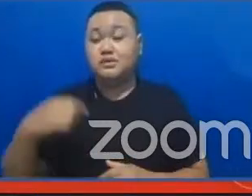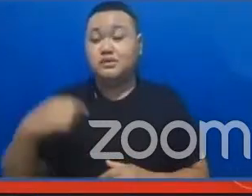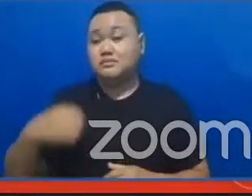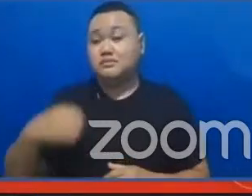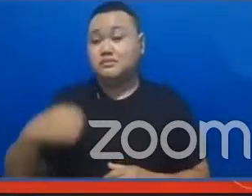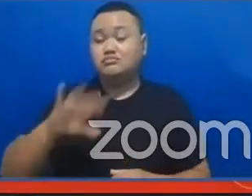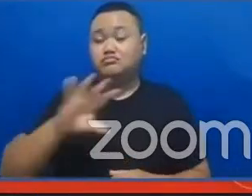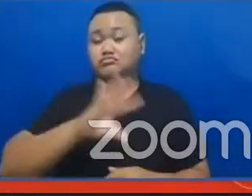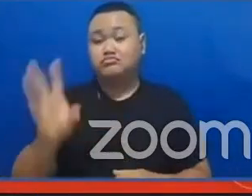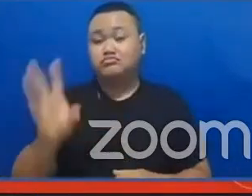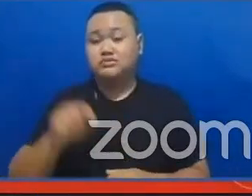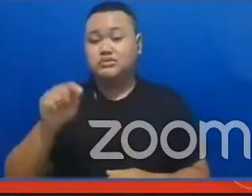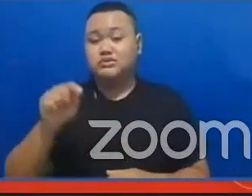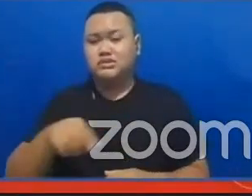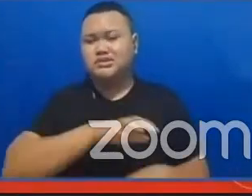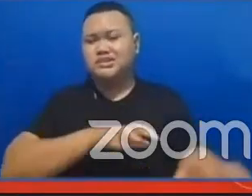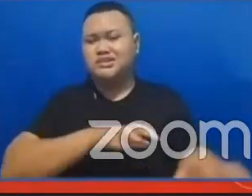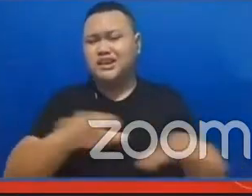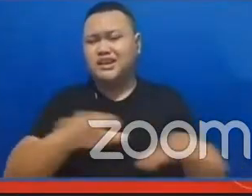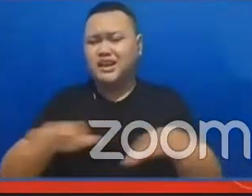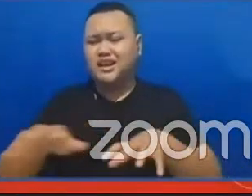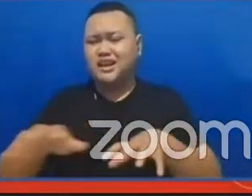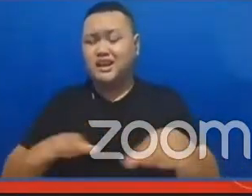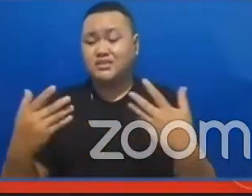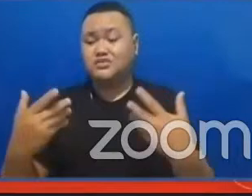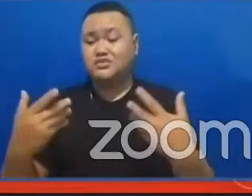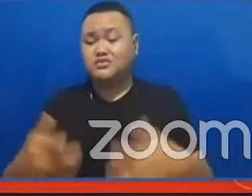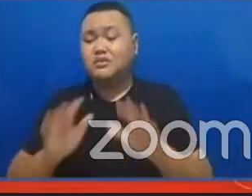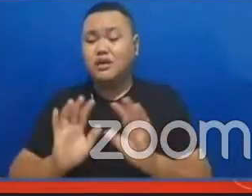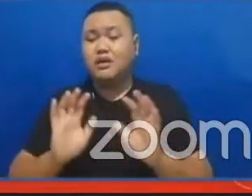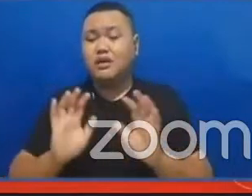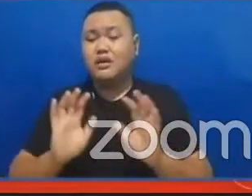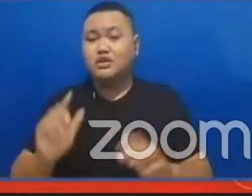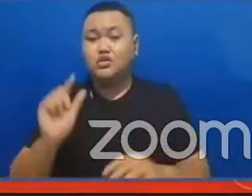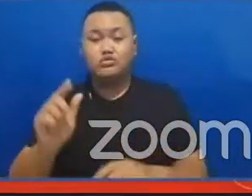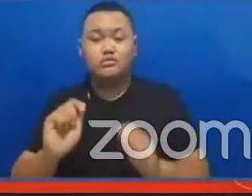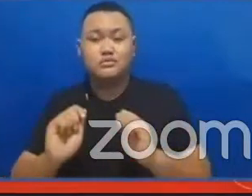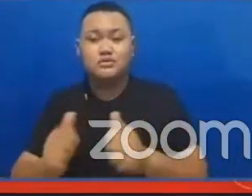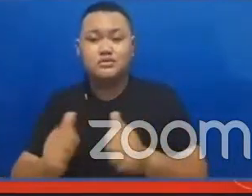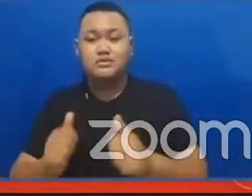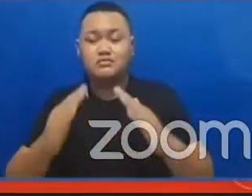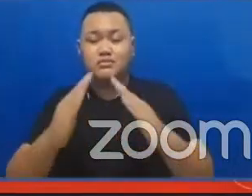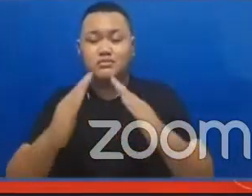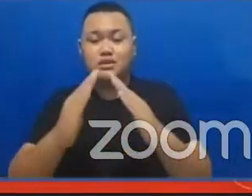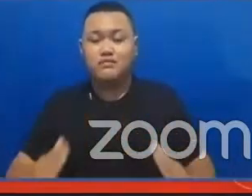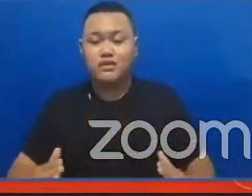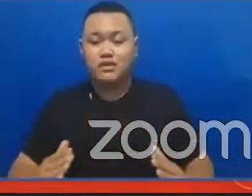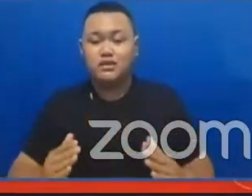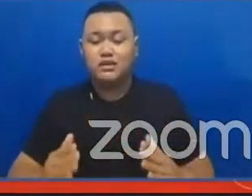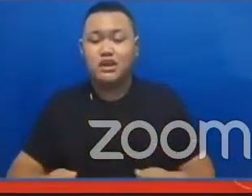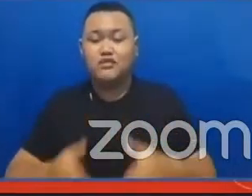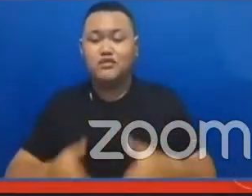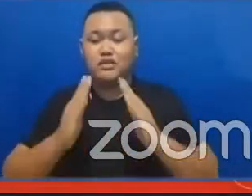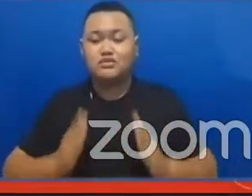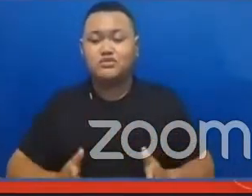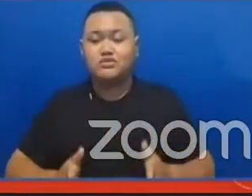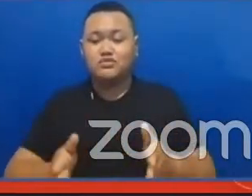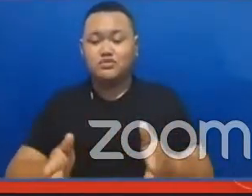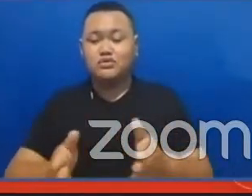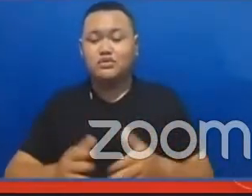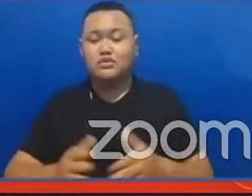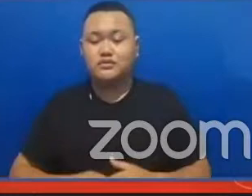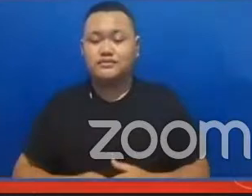Kemenkominfo ini memang di daerah-daerah sudah banyak Pak untuk menyiapkan infrastruktur terkait jaringan internet ini